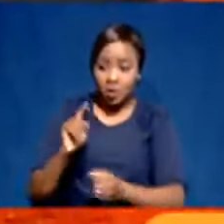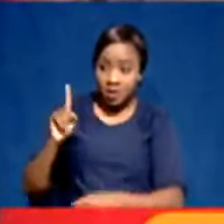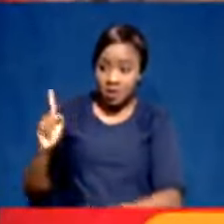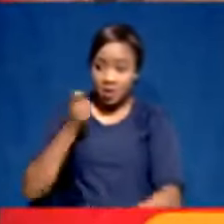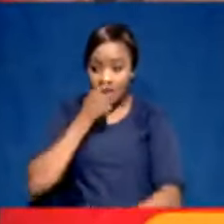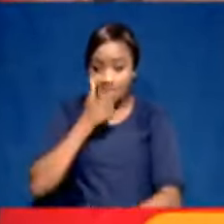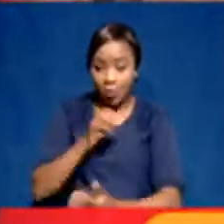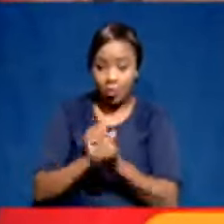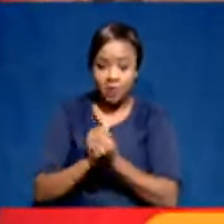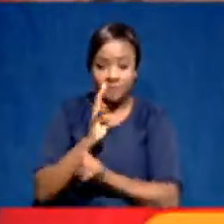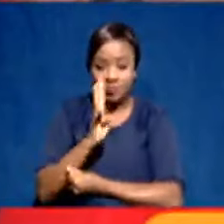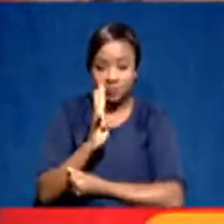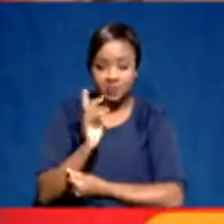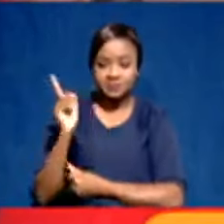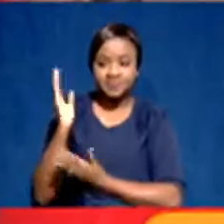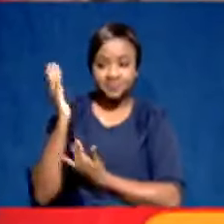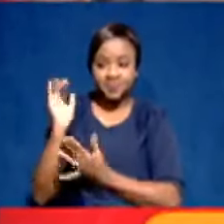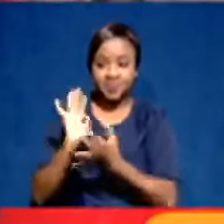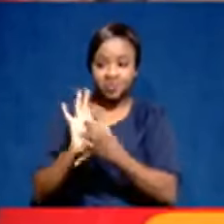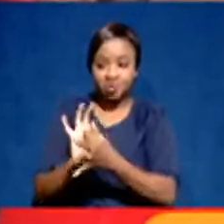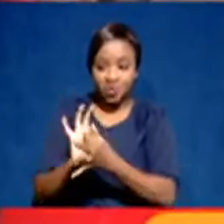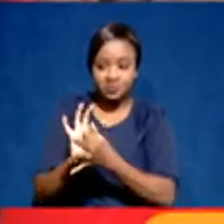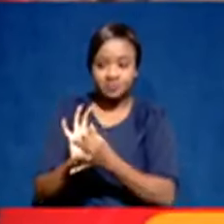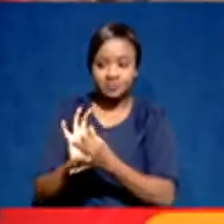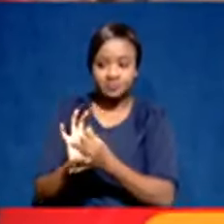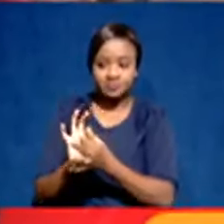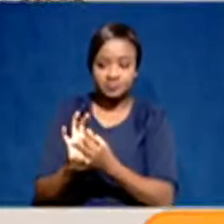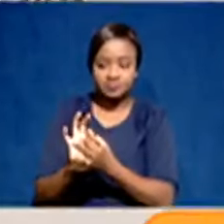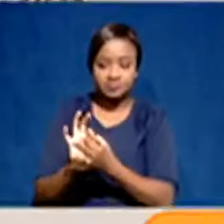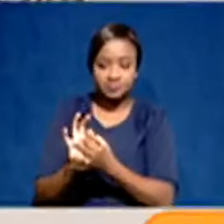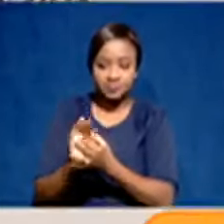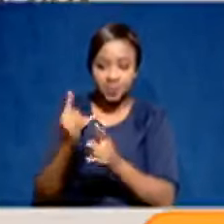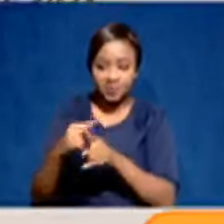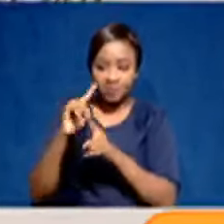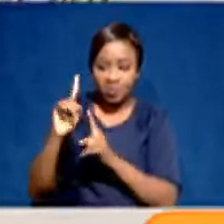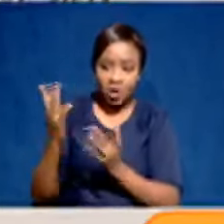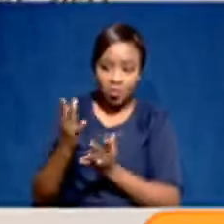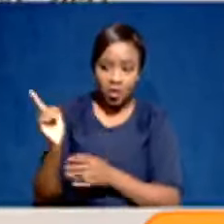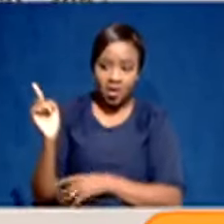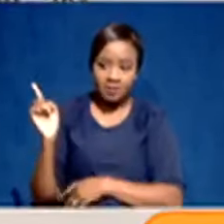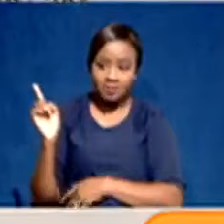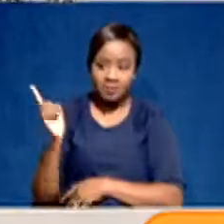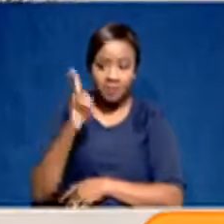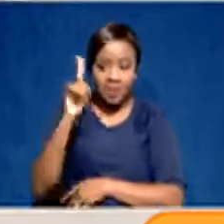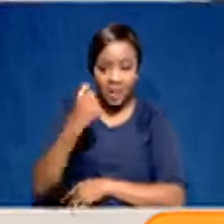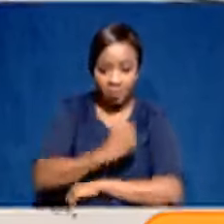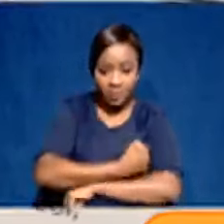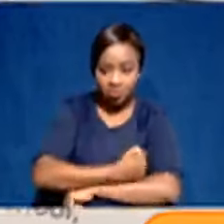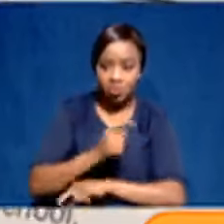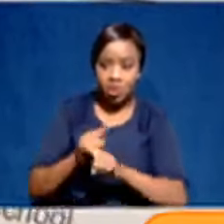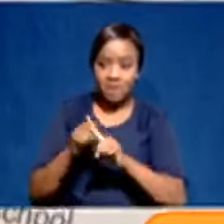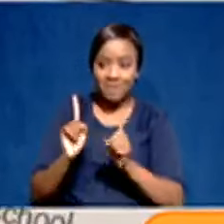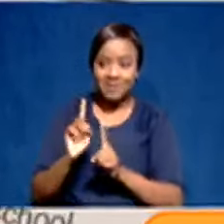wa miaka 14 alitarajiwa kujiunga na kidato cha kwanza katika shule ya kitaifa ya wavulana ya Nairobi, lakini